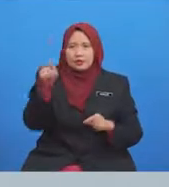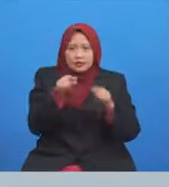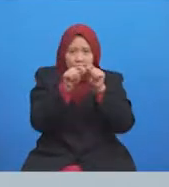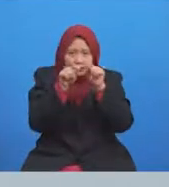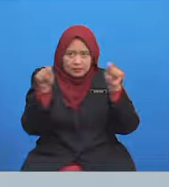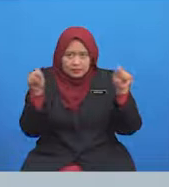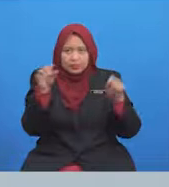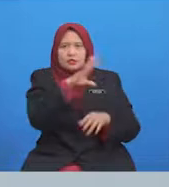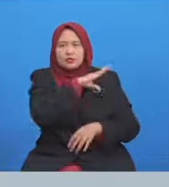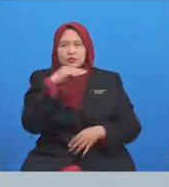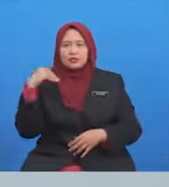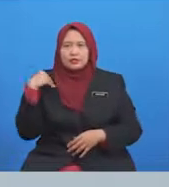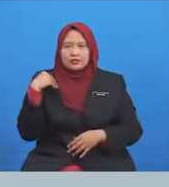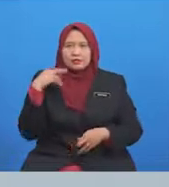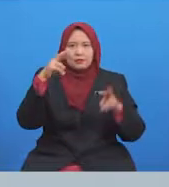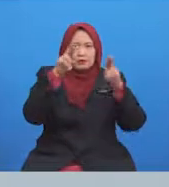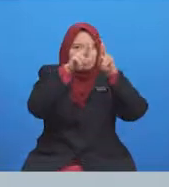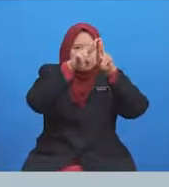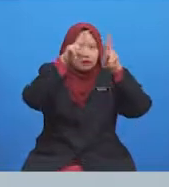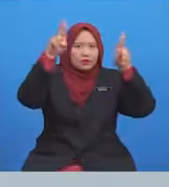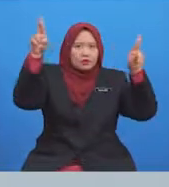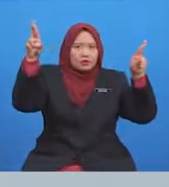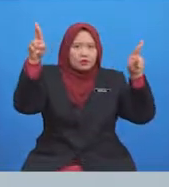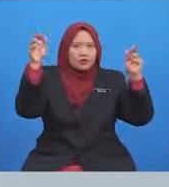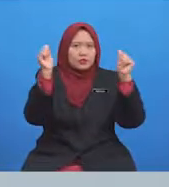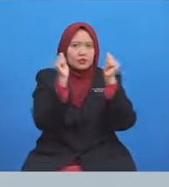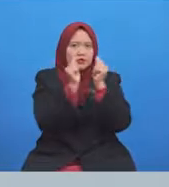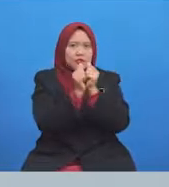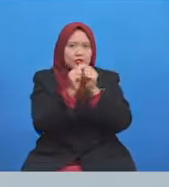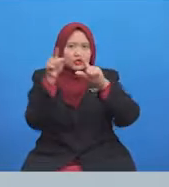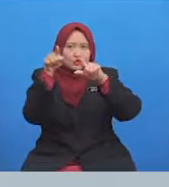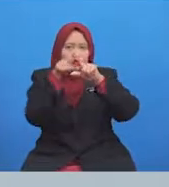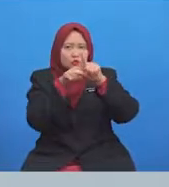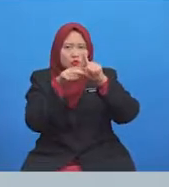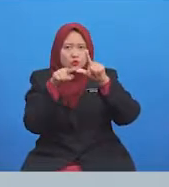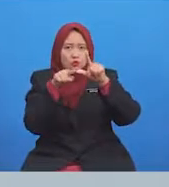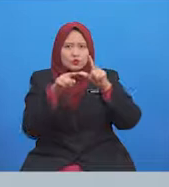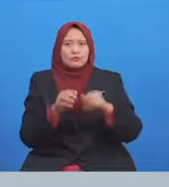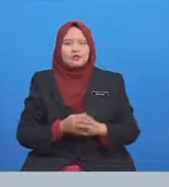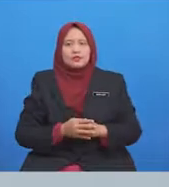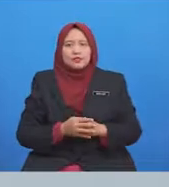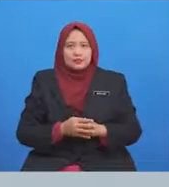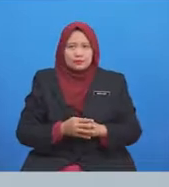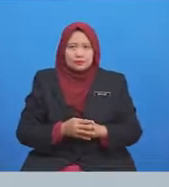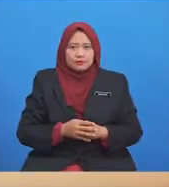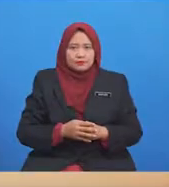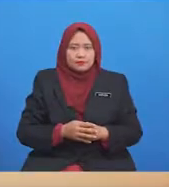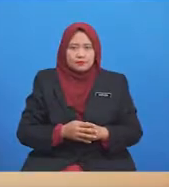tembereng selang seli yang dicangkum oleh perentas tersebut.